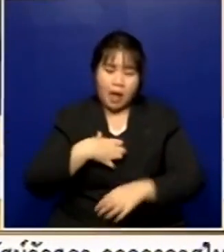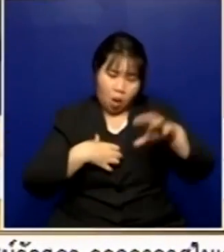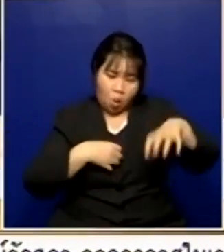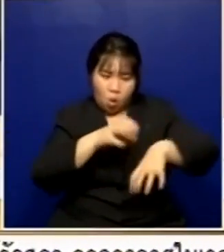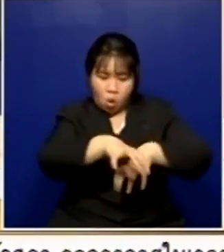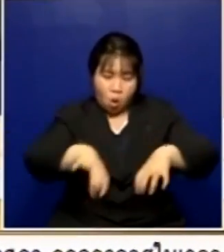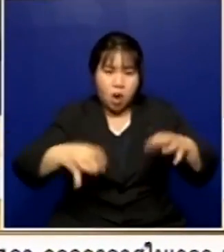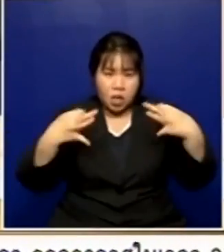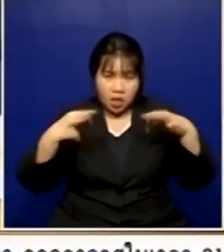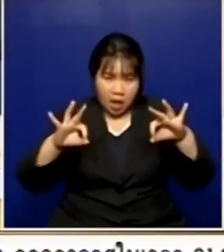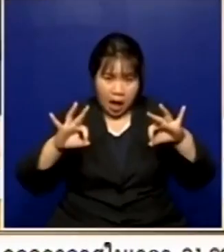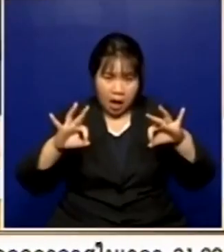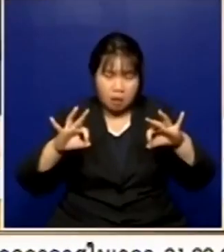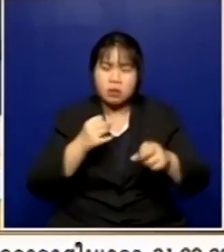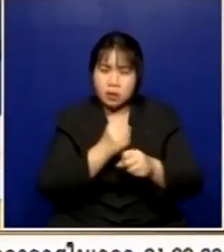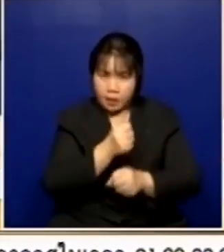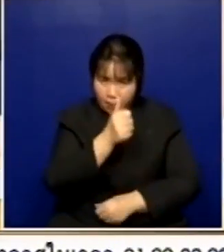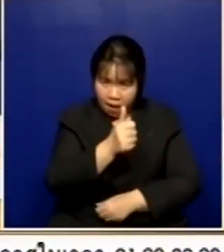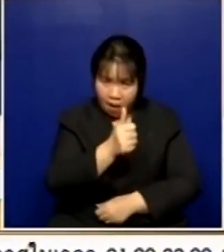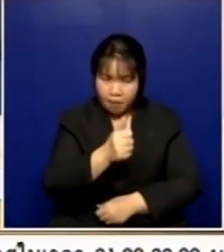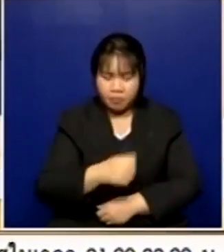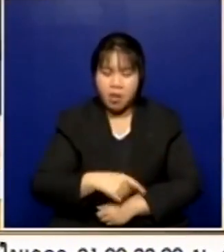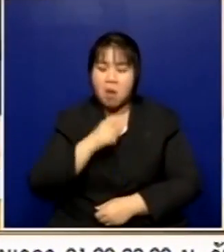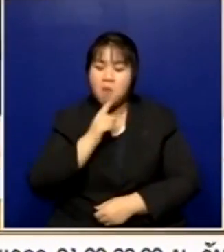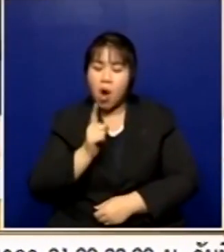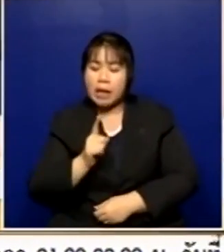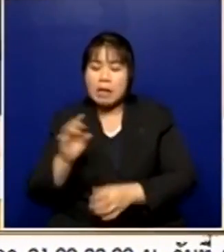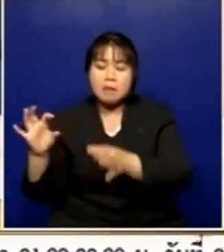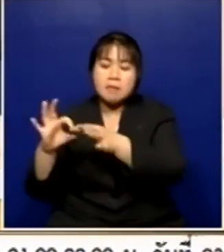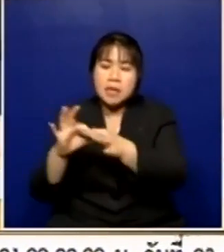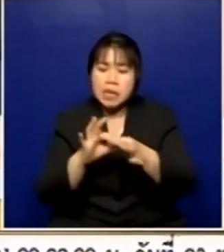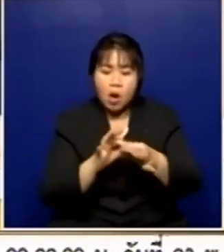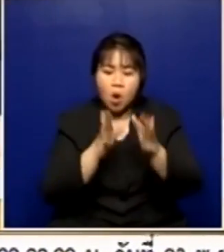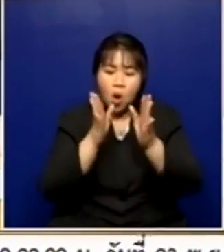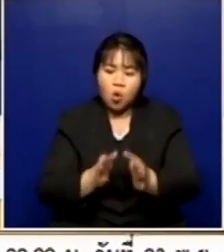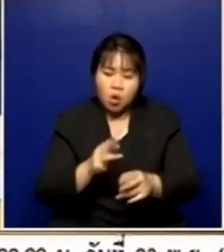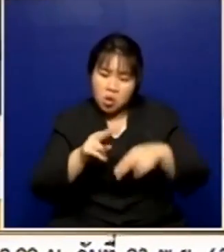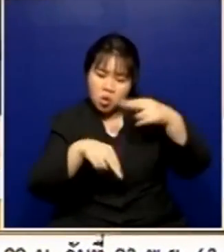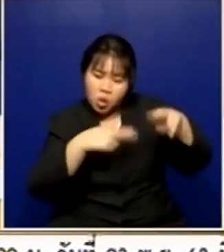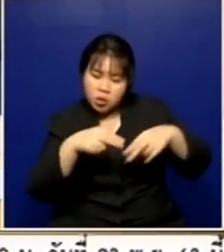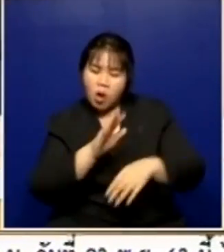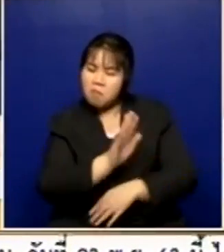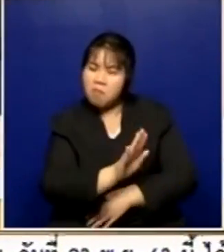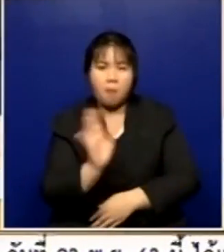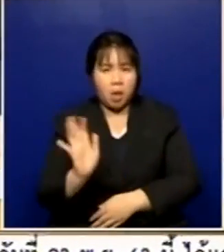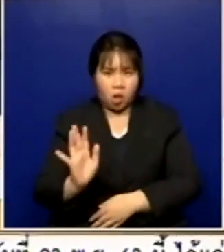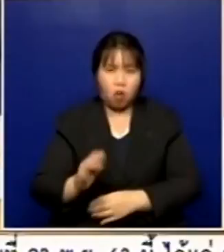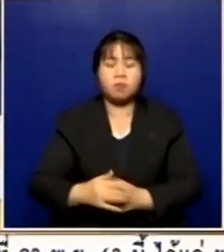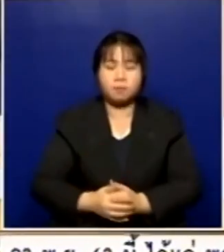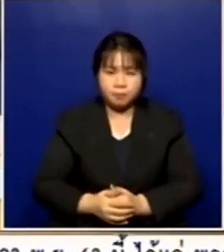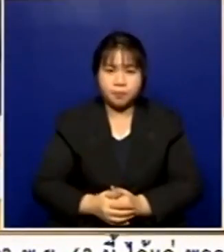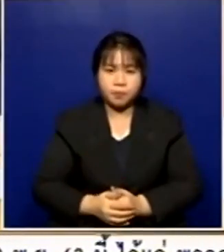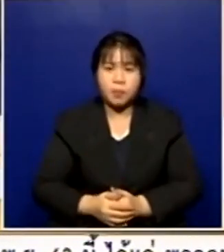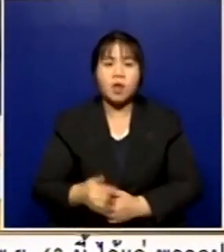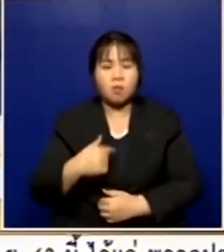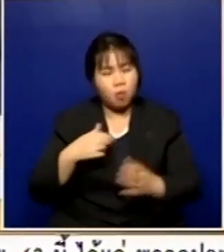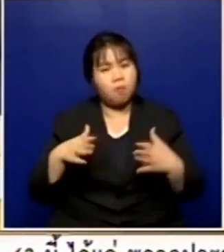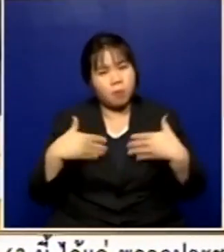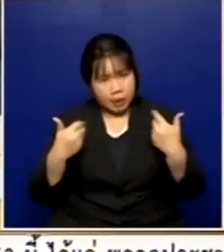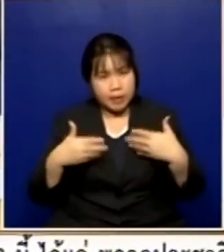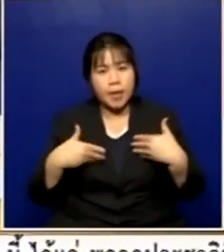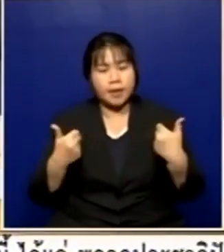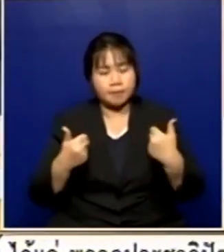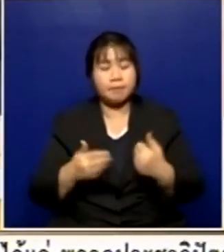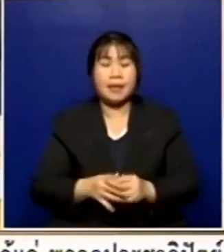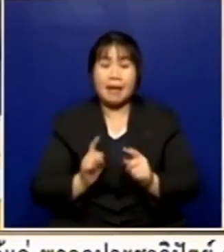ที่มีที่มาอิสระไม่ได้มีที่มาจากยึดโยงกับคนที่เขาต้องโดดตรวจสอบเหล่านี้ไม่มีใครคัดค้าเลยนะครับผมก็ดีใจนะ